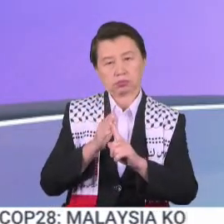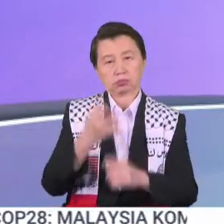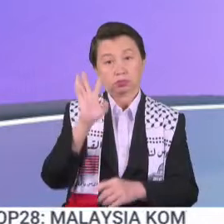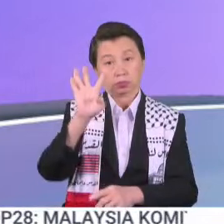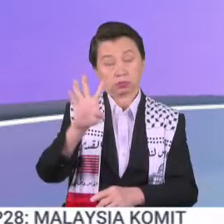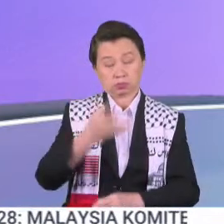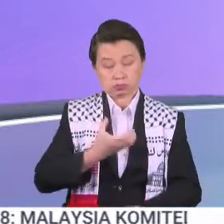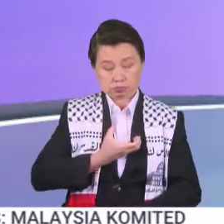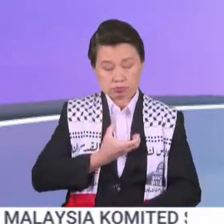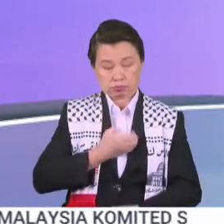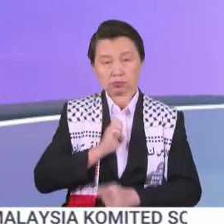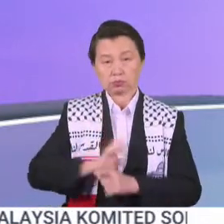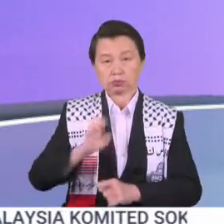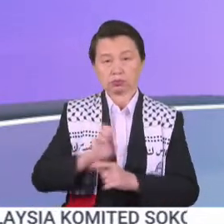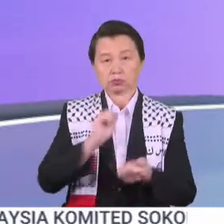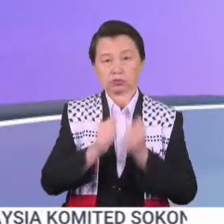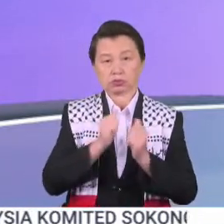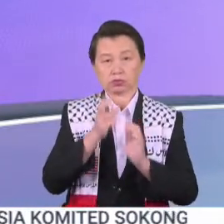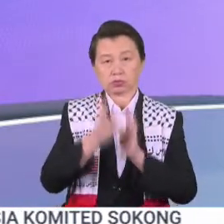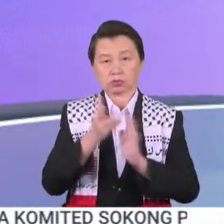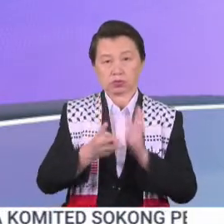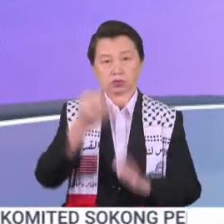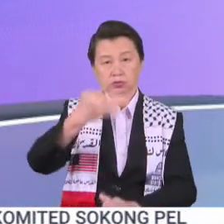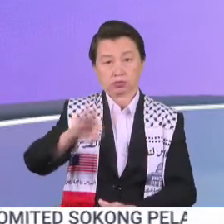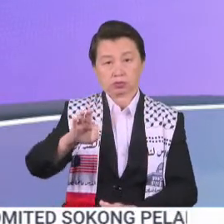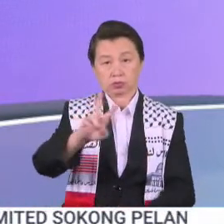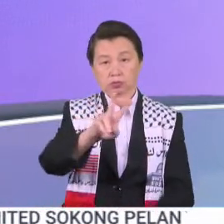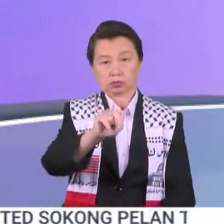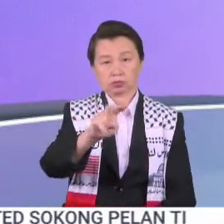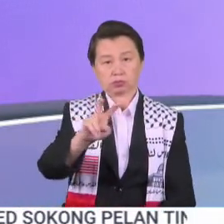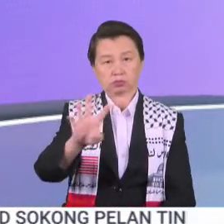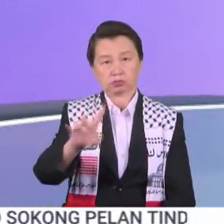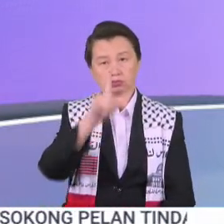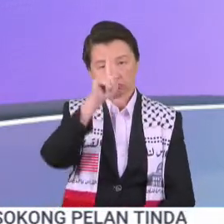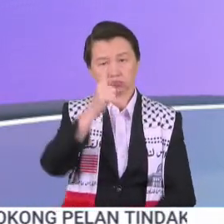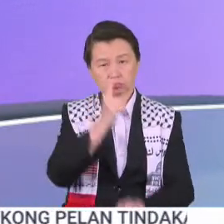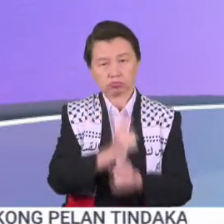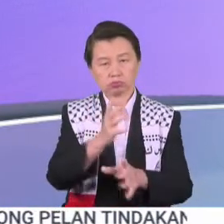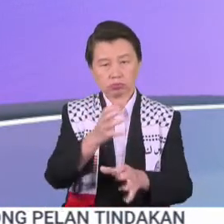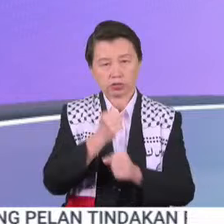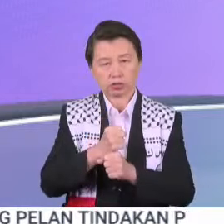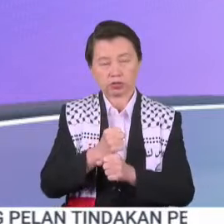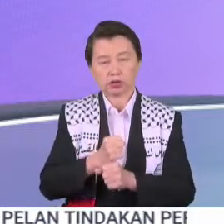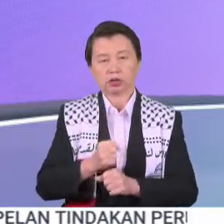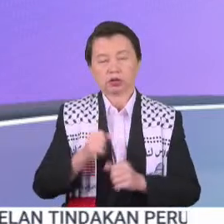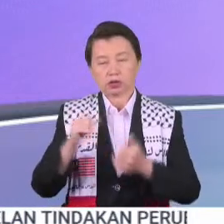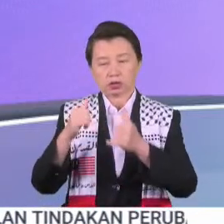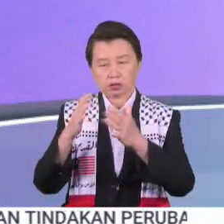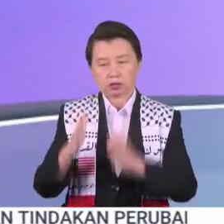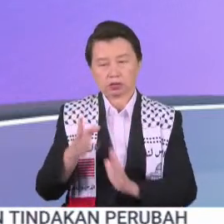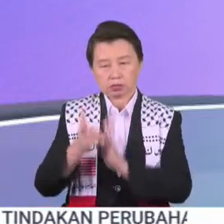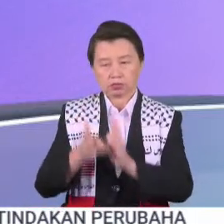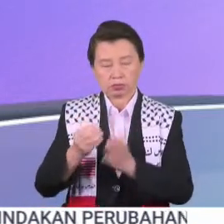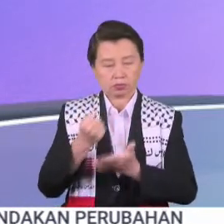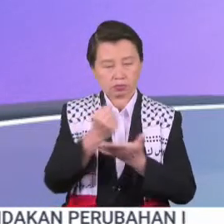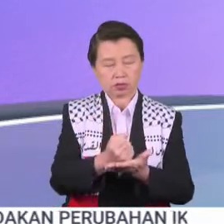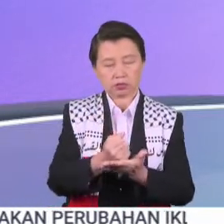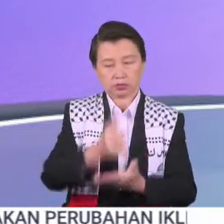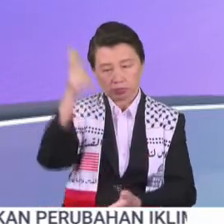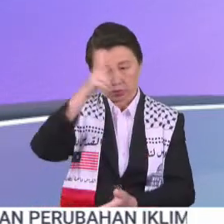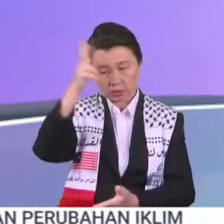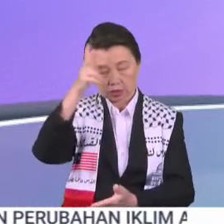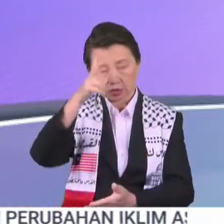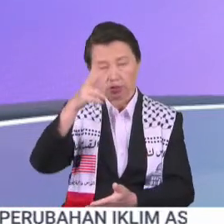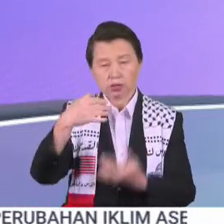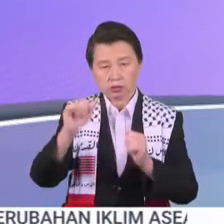4 pingat emas di Sukan Paralimpik Paris 2024 adalah realistik. Jelasnya atlet para kini banyak dibantu oleh kerajaan